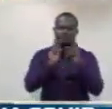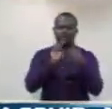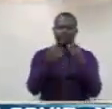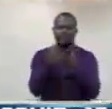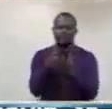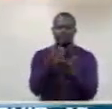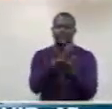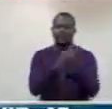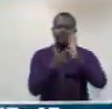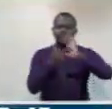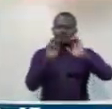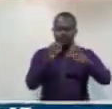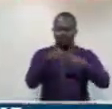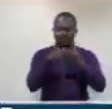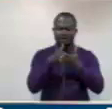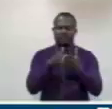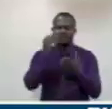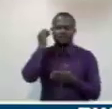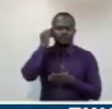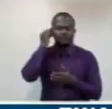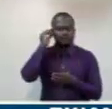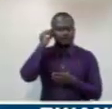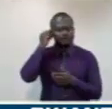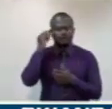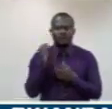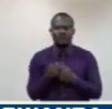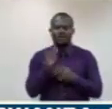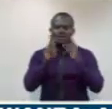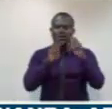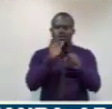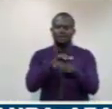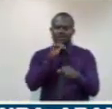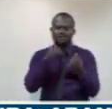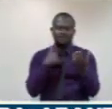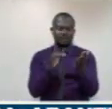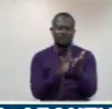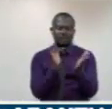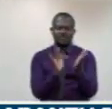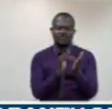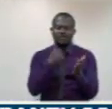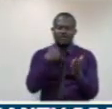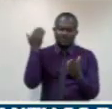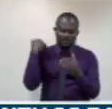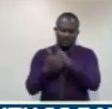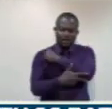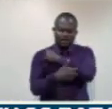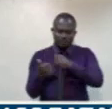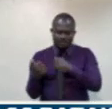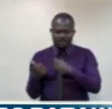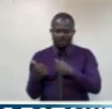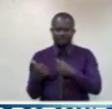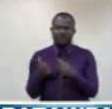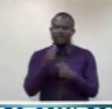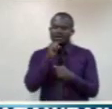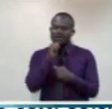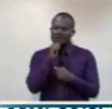nubwo hari abagaragaza ko hakirimo imbogamizi. Abantu benshi ntabwo tugira smartphone, niyo nayifite barayitwaye.